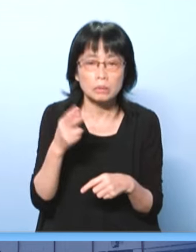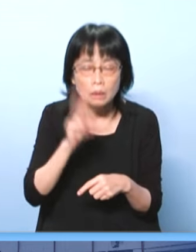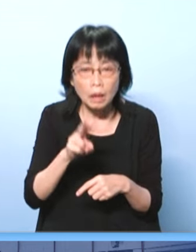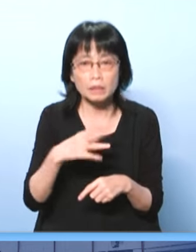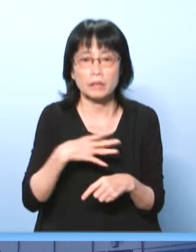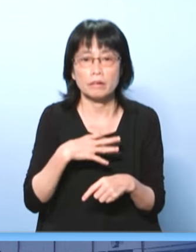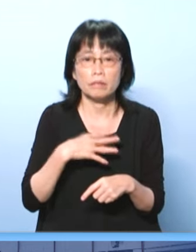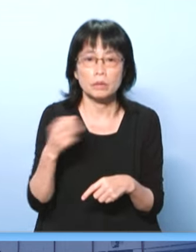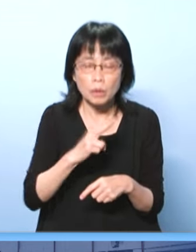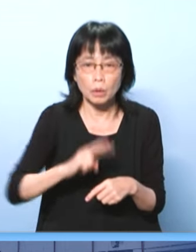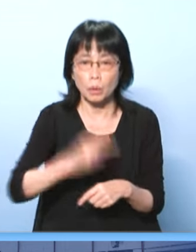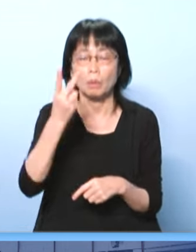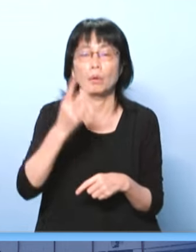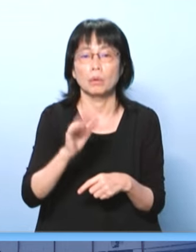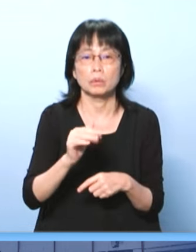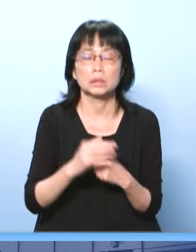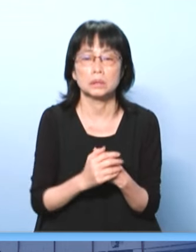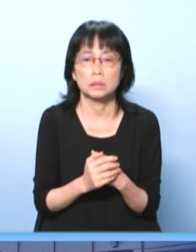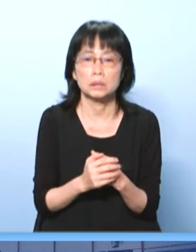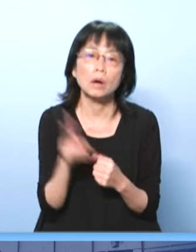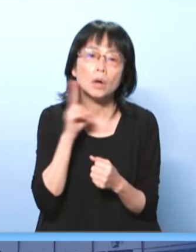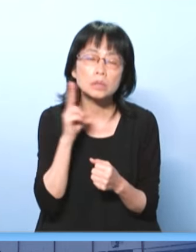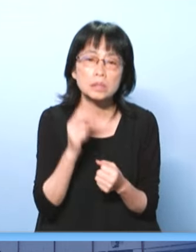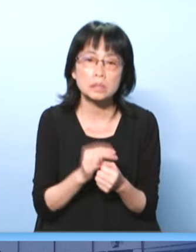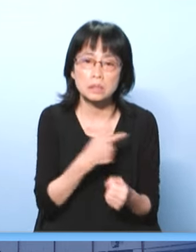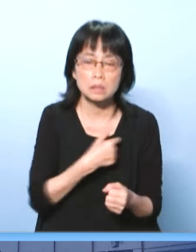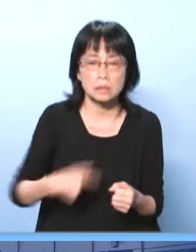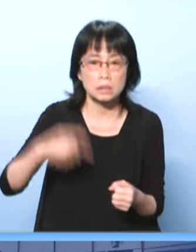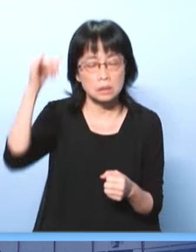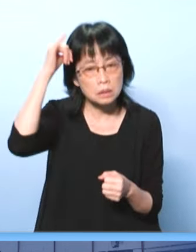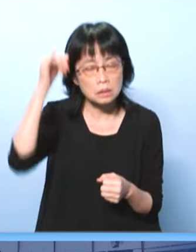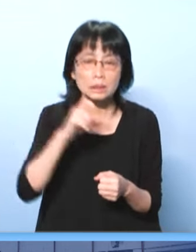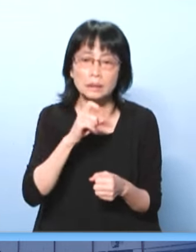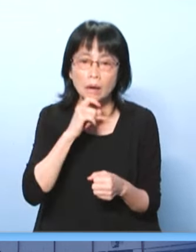而一個議員提議嘅，譬如話好似一地兩檢嘅服務啊，呢啲我哋都會考慮嘅。